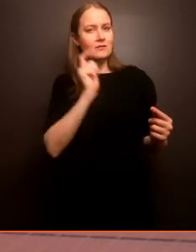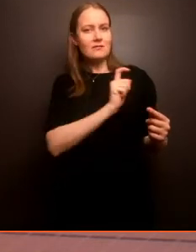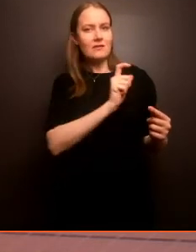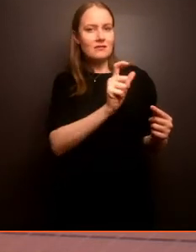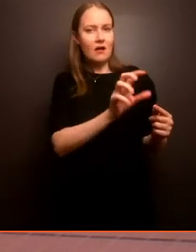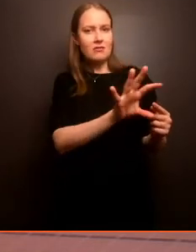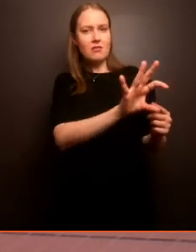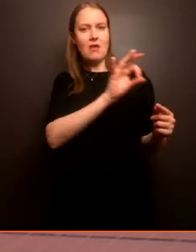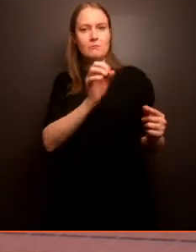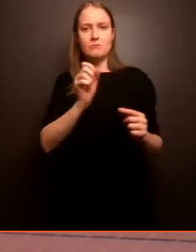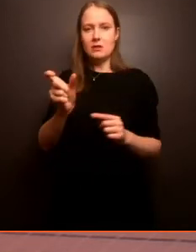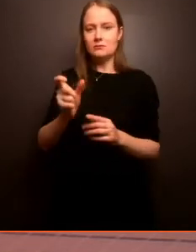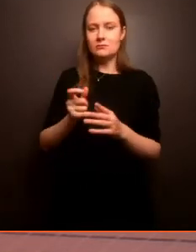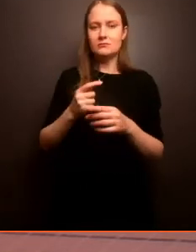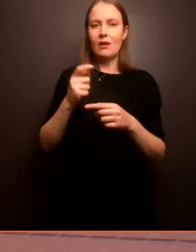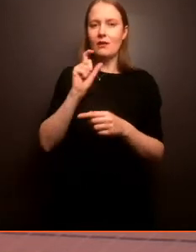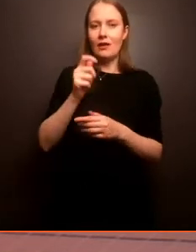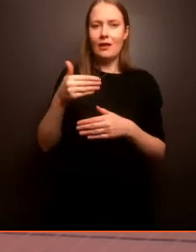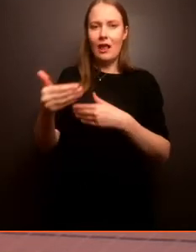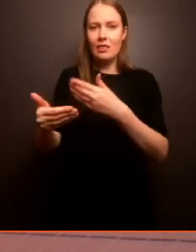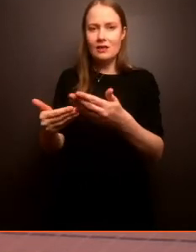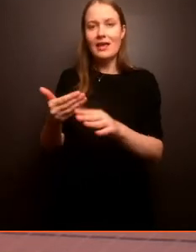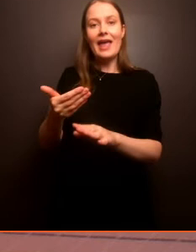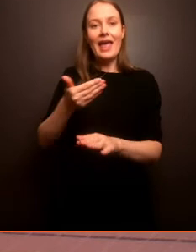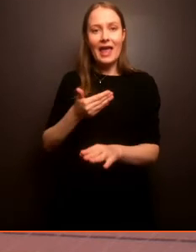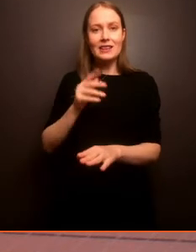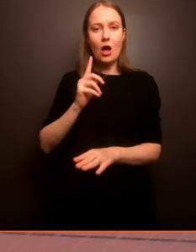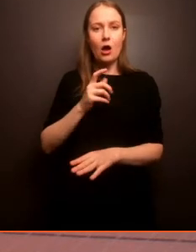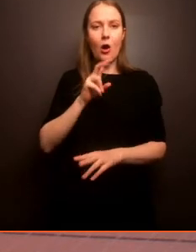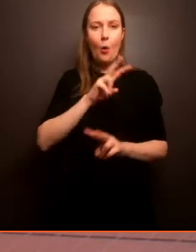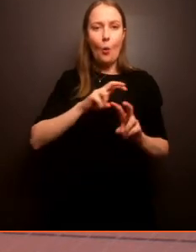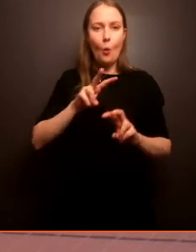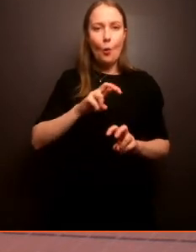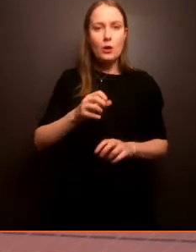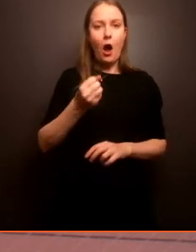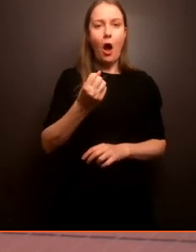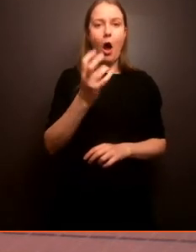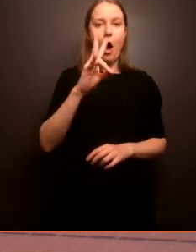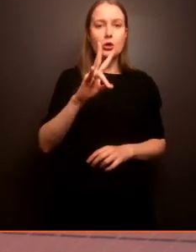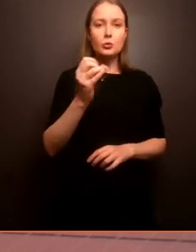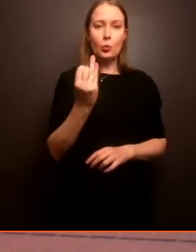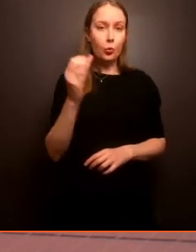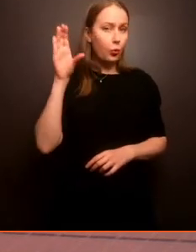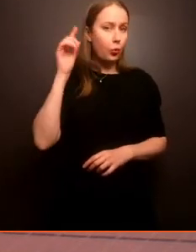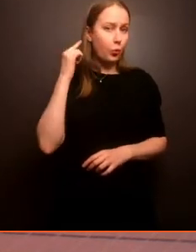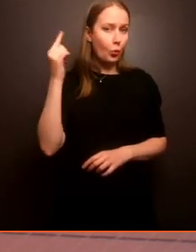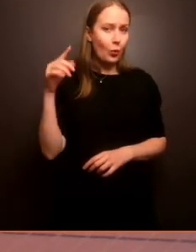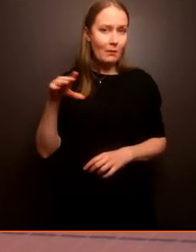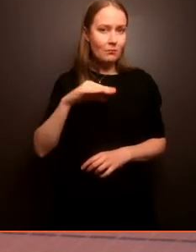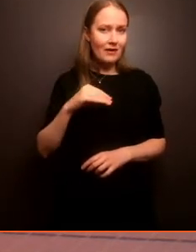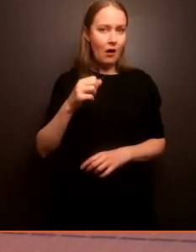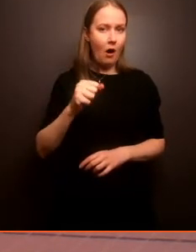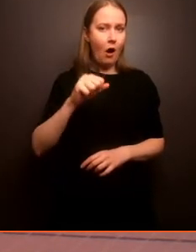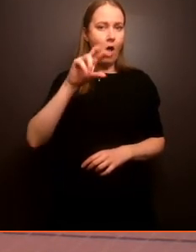juhtida juttu edasi enne, aga uurin korraks, kas Anu kuuleb meid, kas Anu